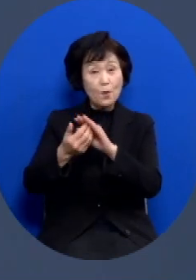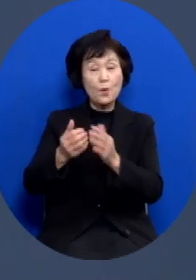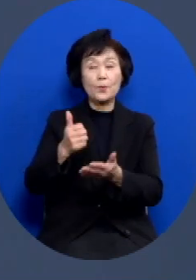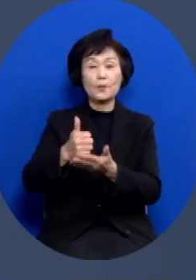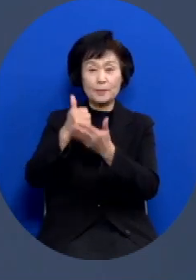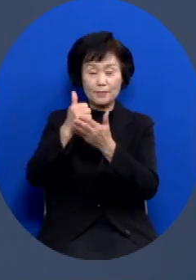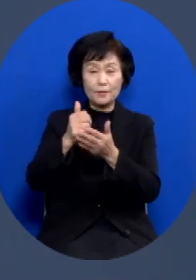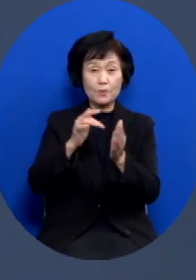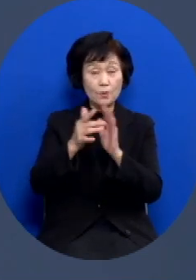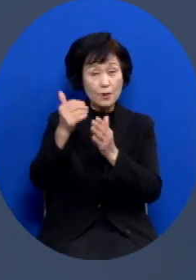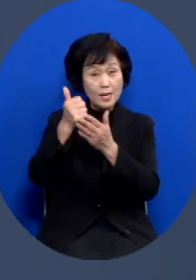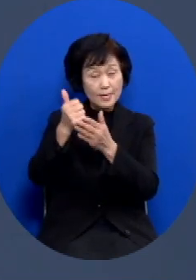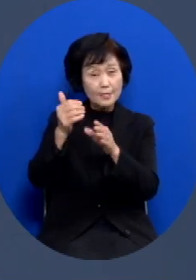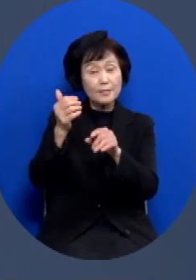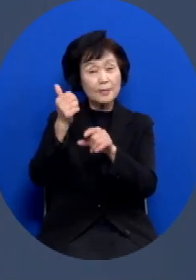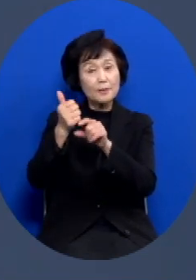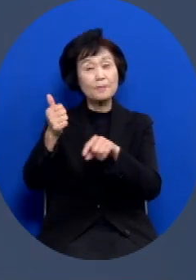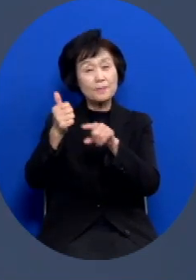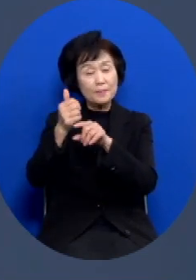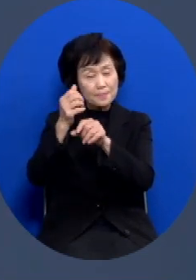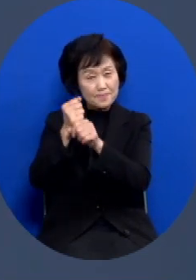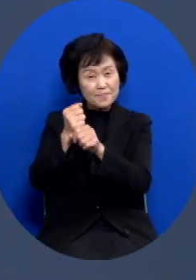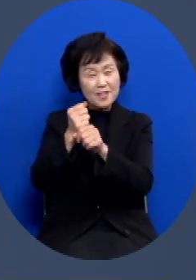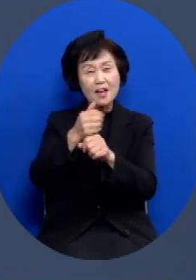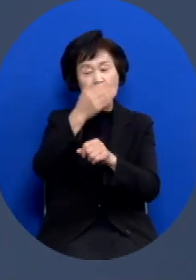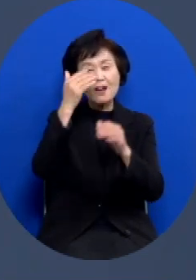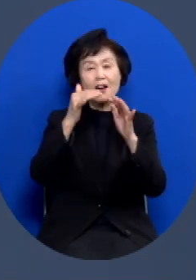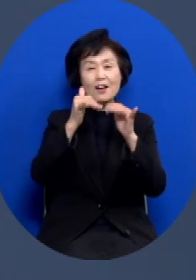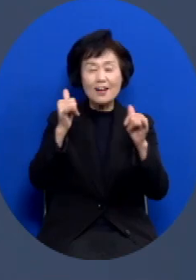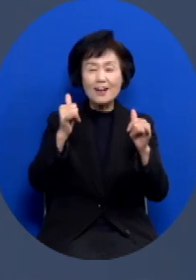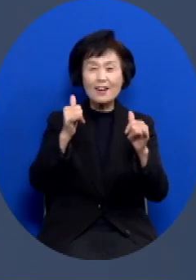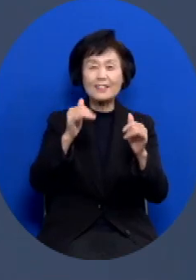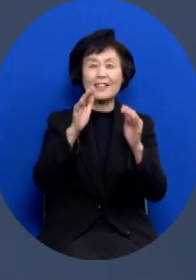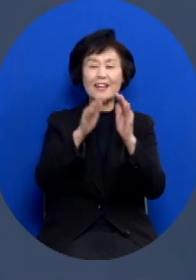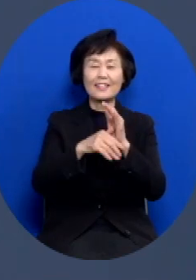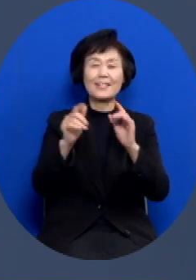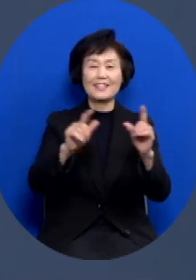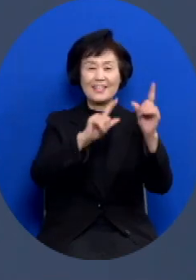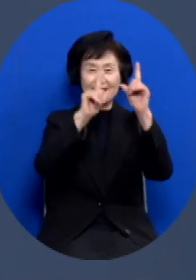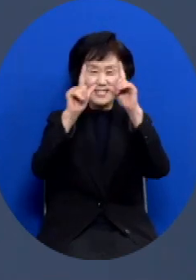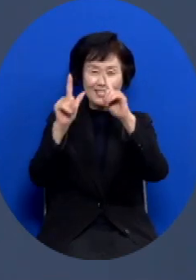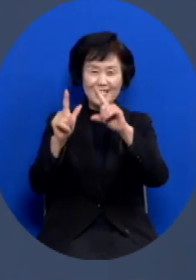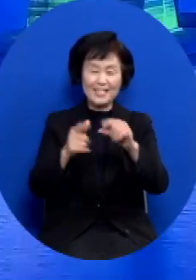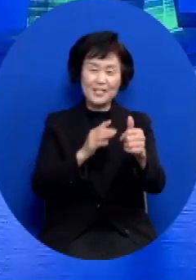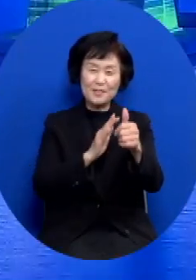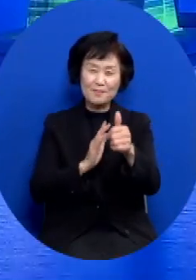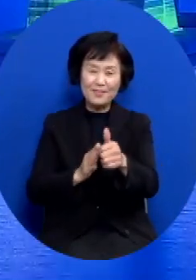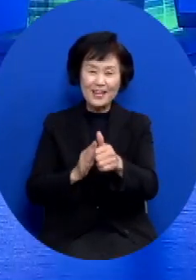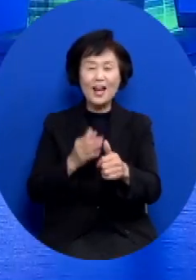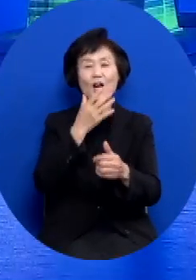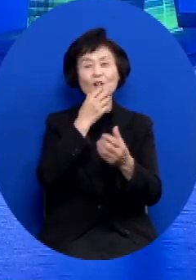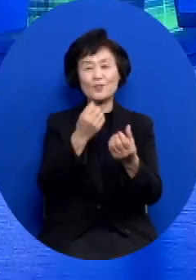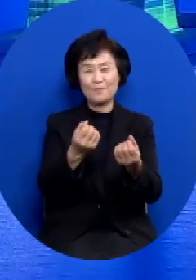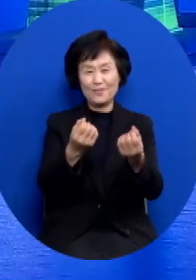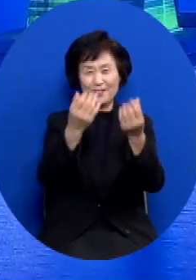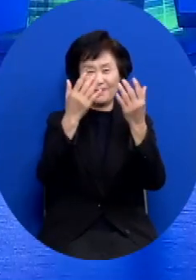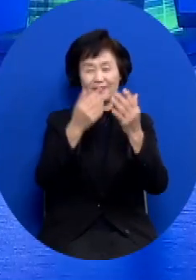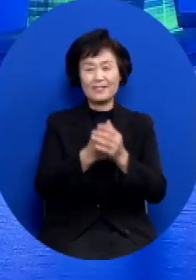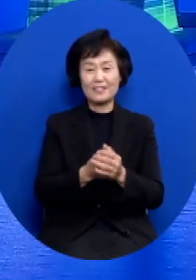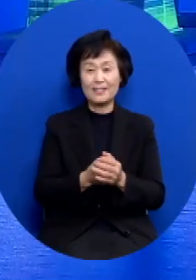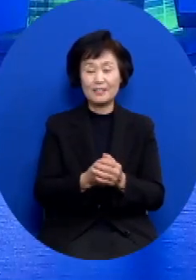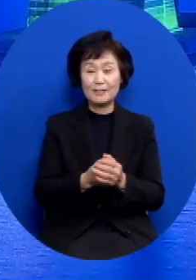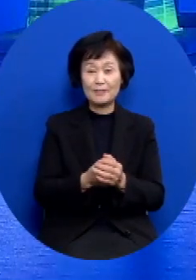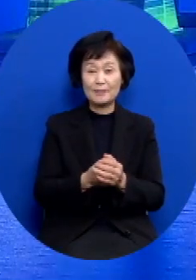붙들고이 청년시절을 보내시기를 정말 곤고하고 축복합니다 목사님 마지막으로